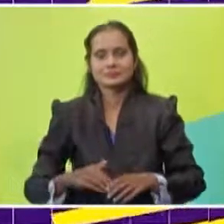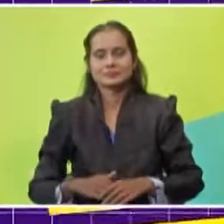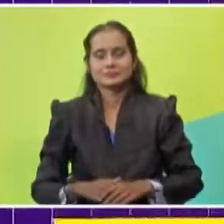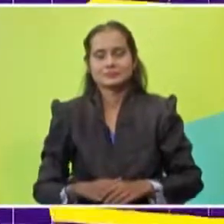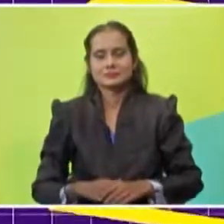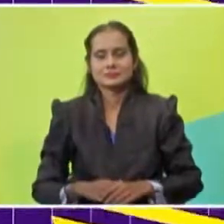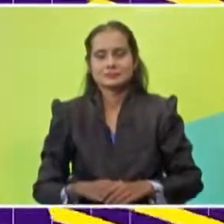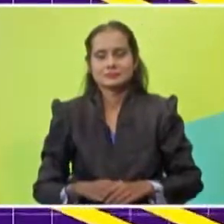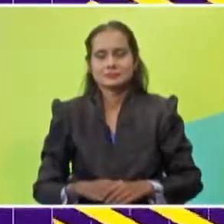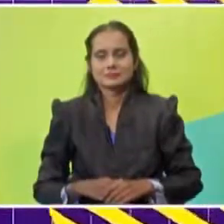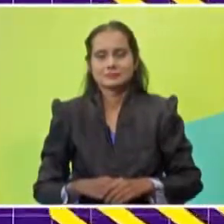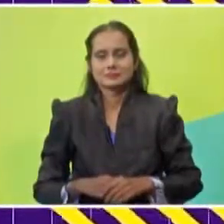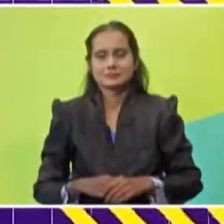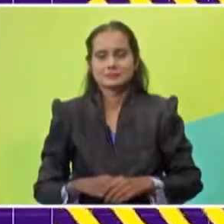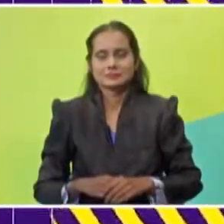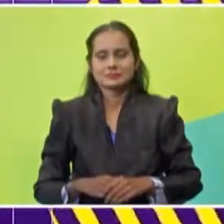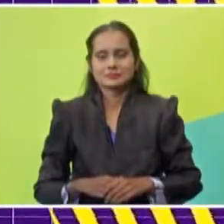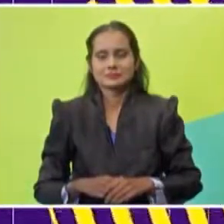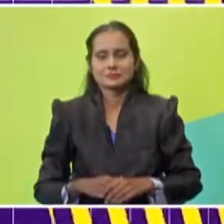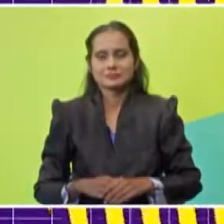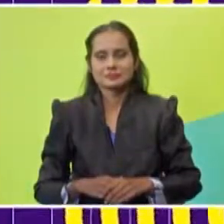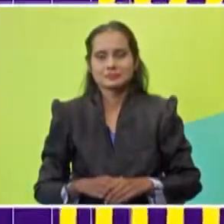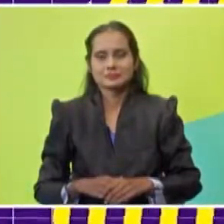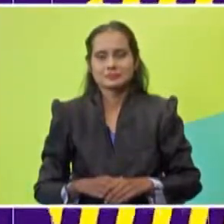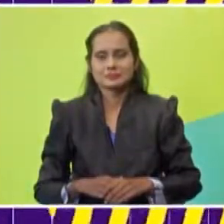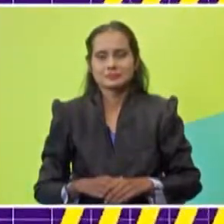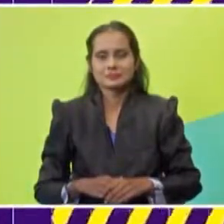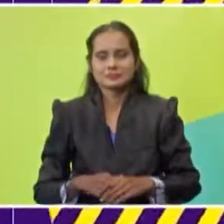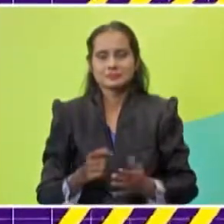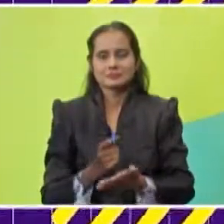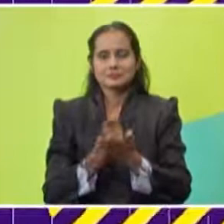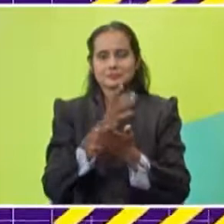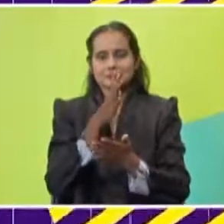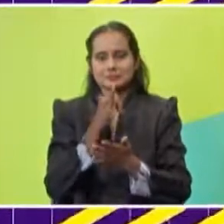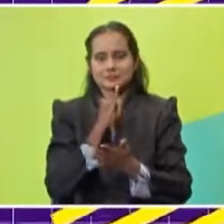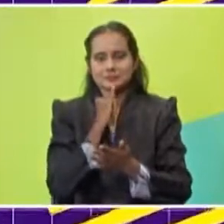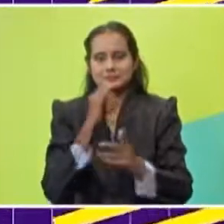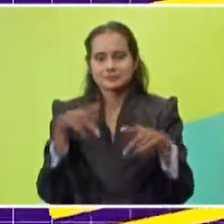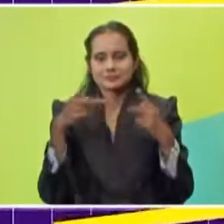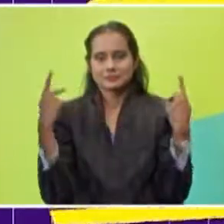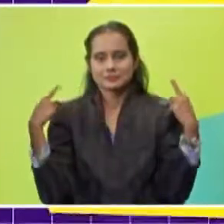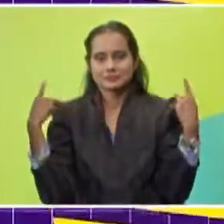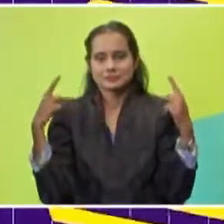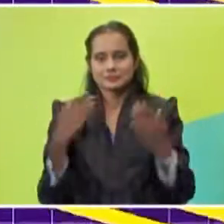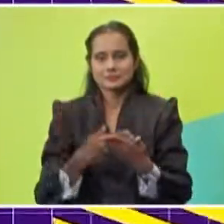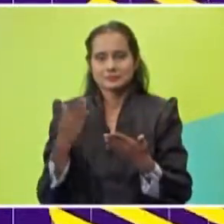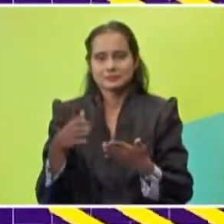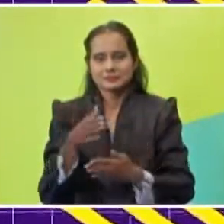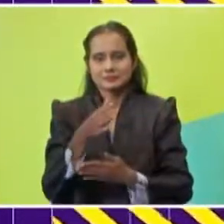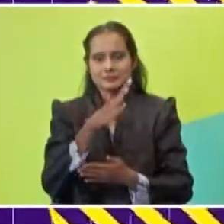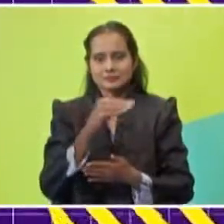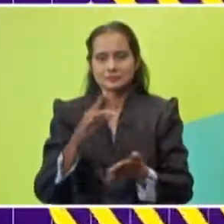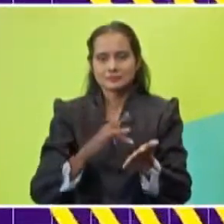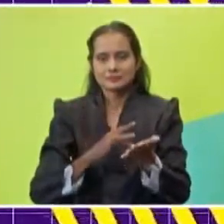hai oke silakan Airis Oke ku baca dulu ya tolong Ibu pergi ke kedai belikan ikan dan juga